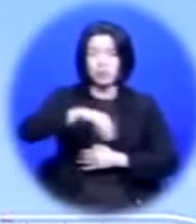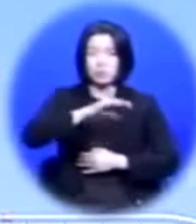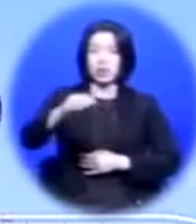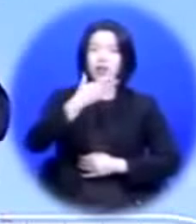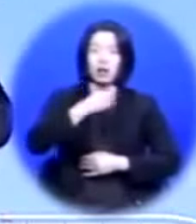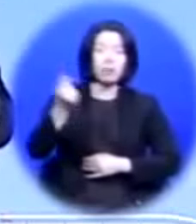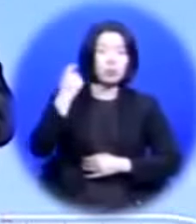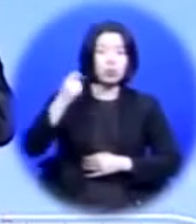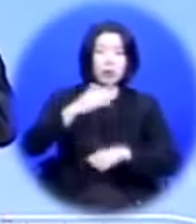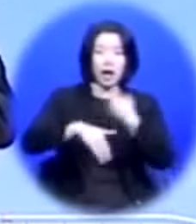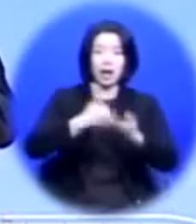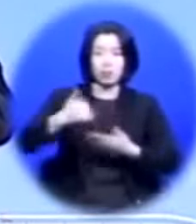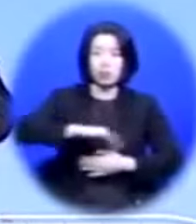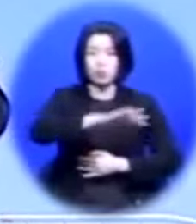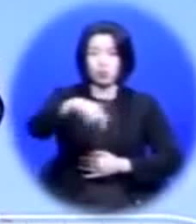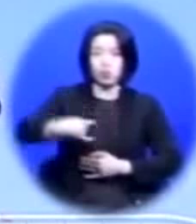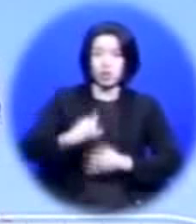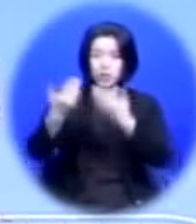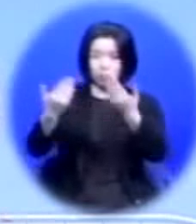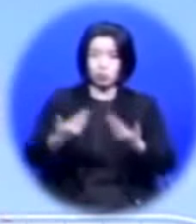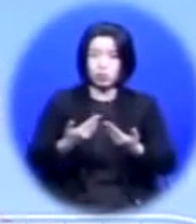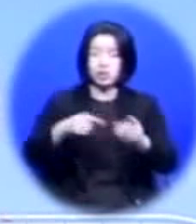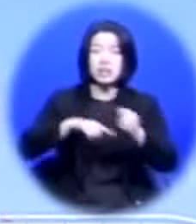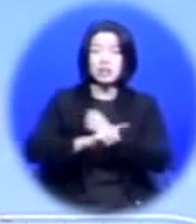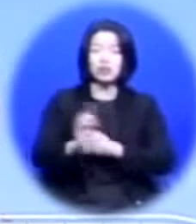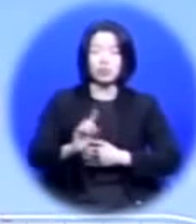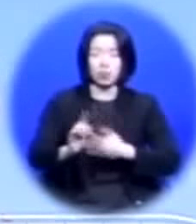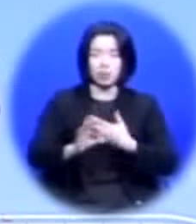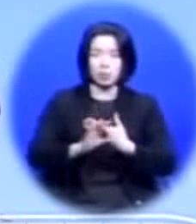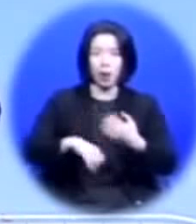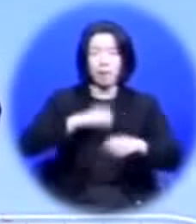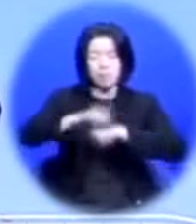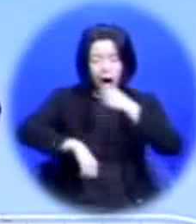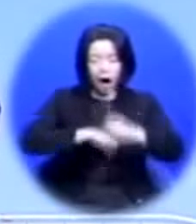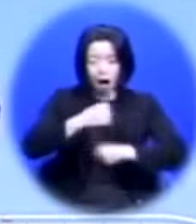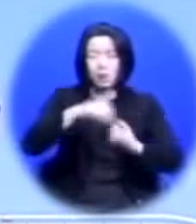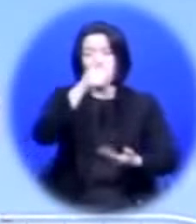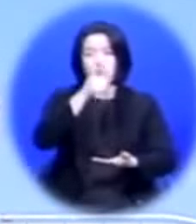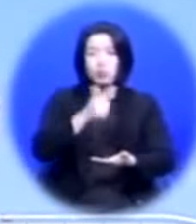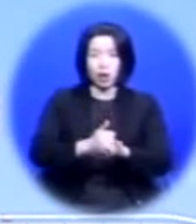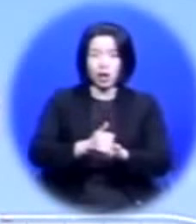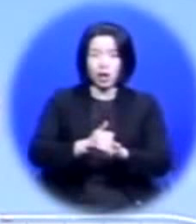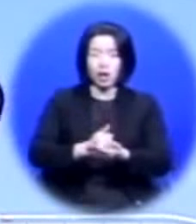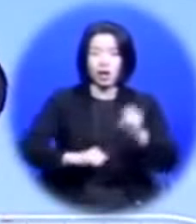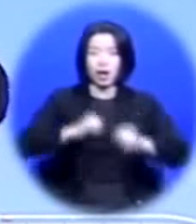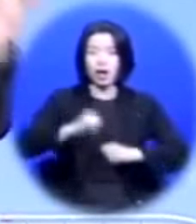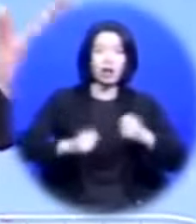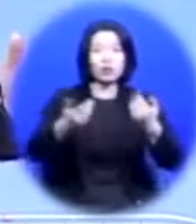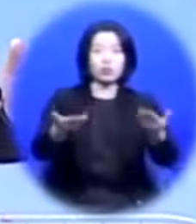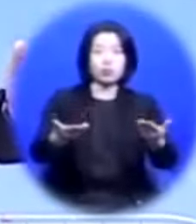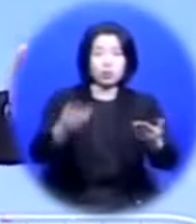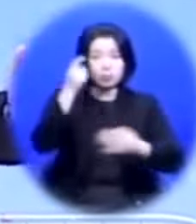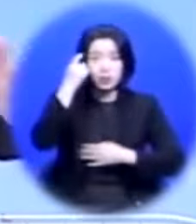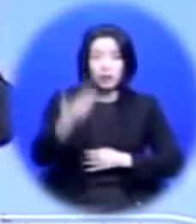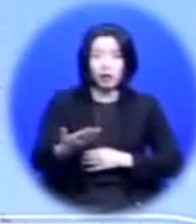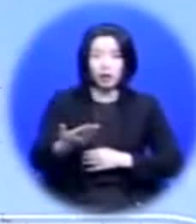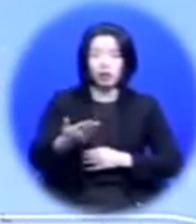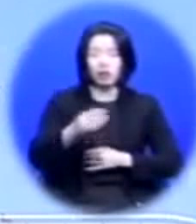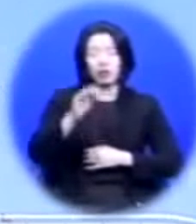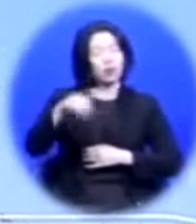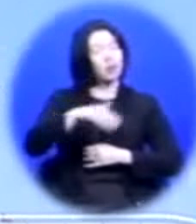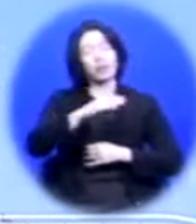하나님이 우리에게 주신 것은 이제 마음 놓고 죄 지으라고 주신 거지 결국 그럴 수가 없습니다